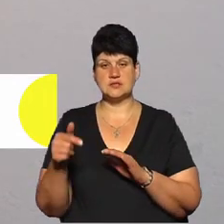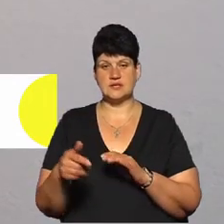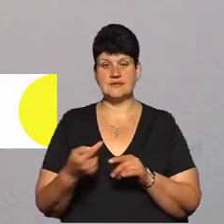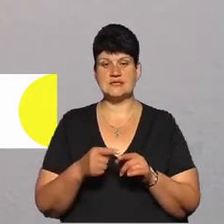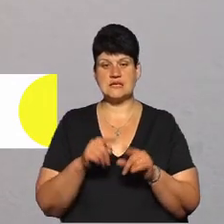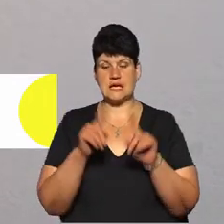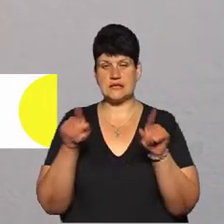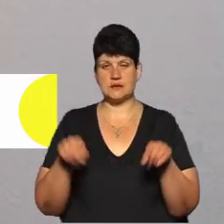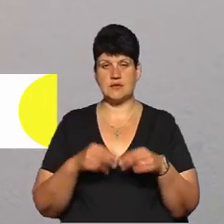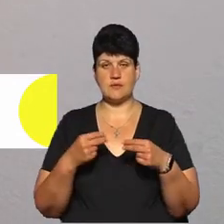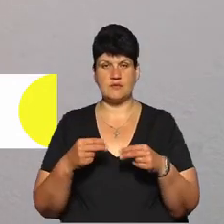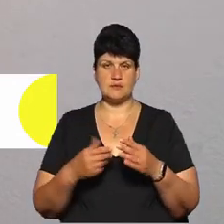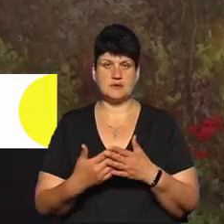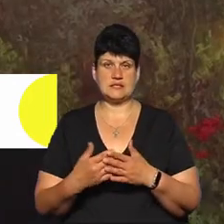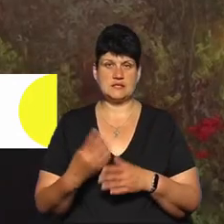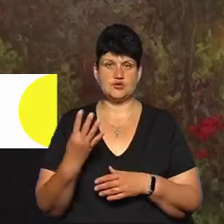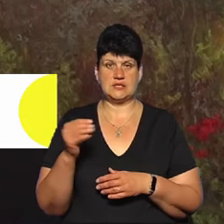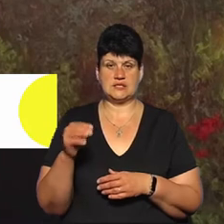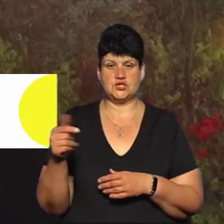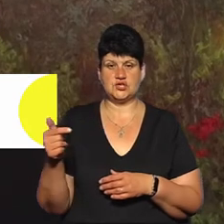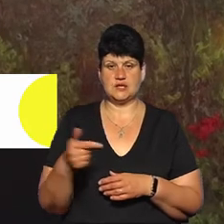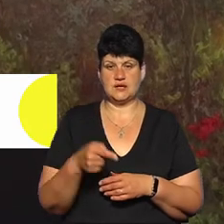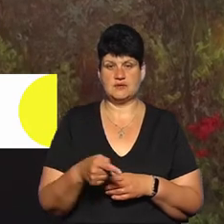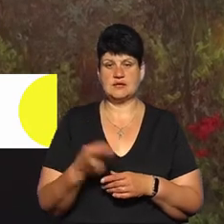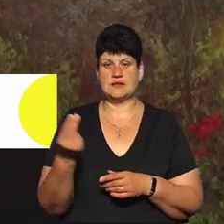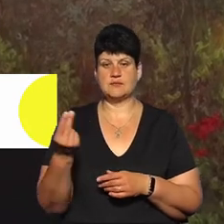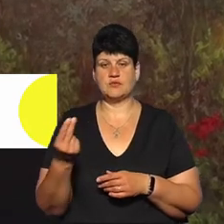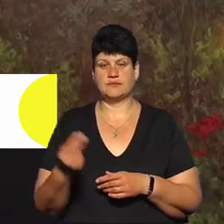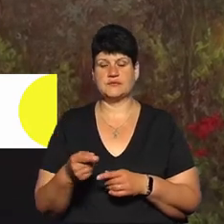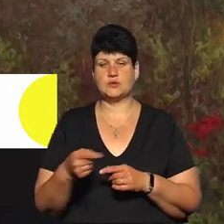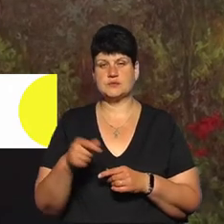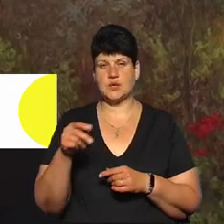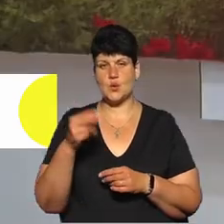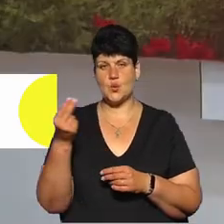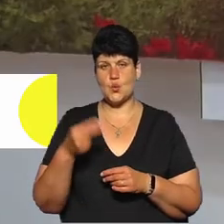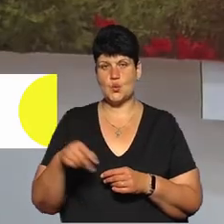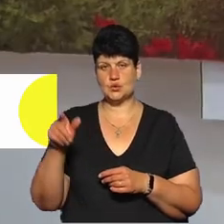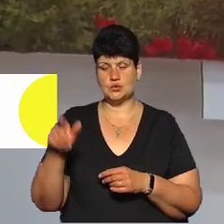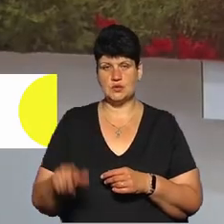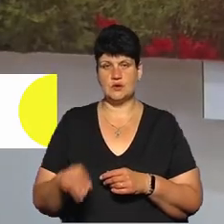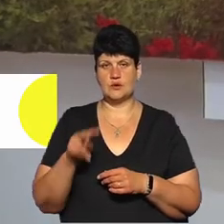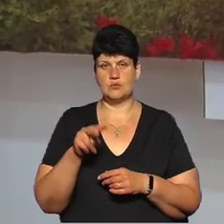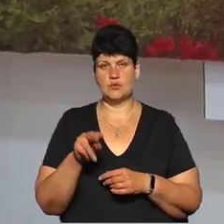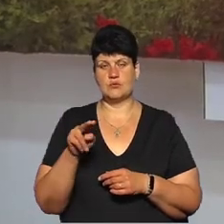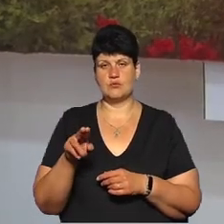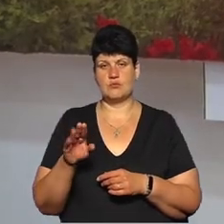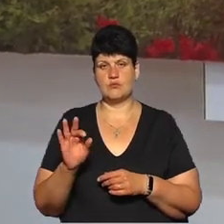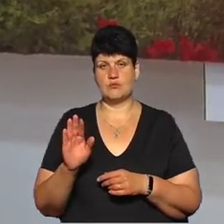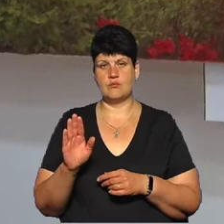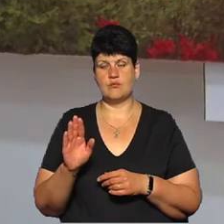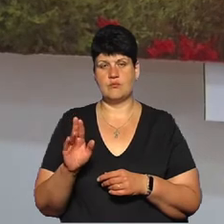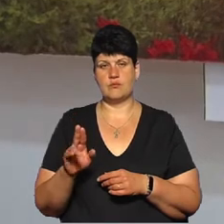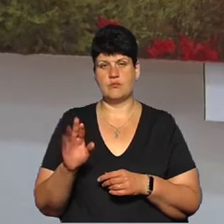продаватиметься щонайменше за 4 тисячі гривень. Її намалювала тернопільська художниця Любов Поворозник. Малювала вид на церкву,